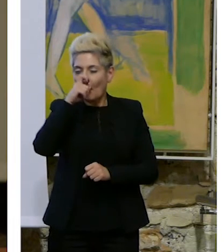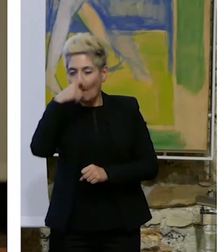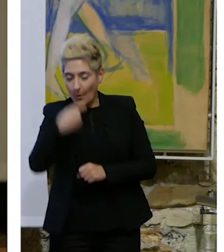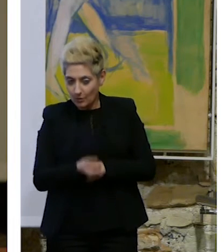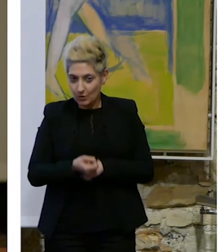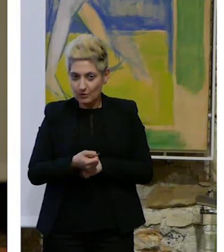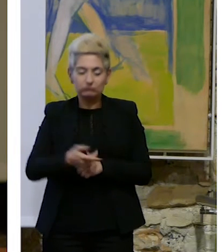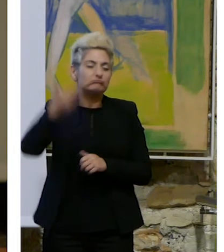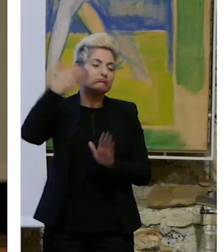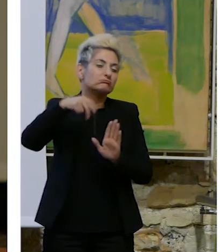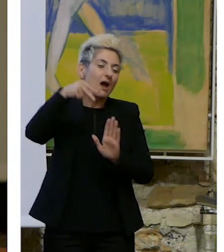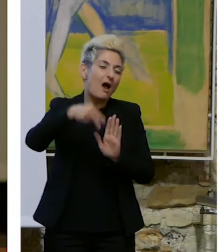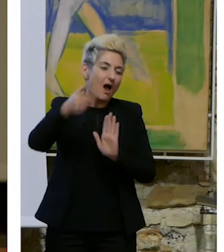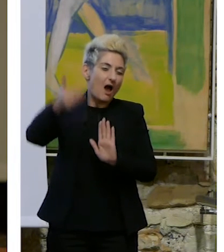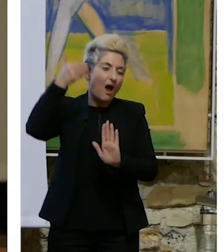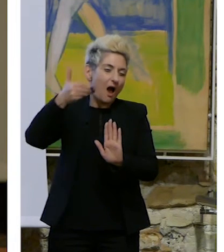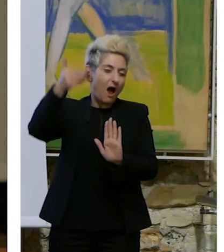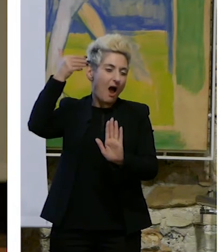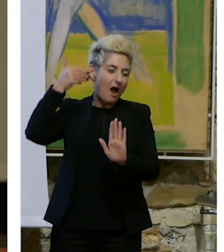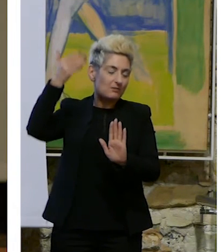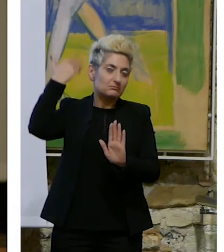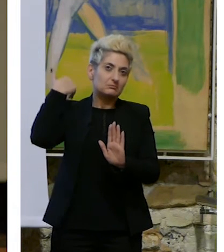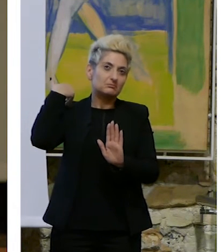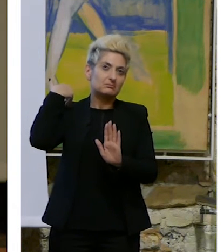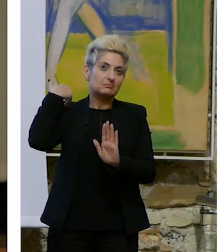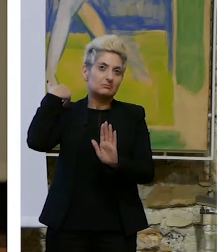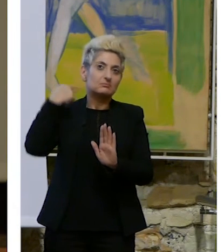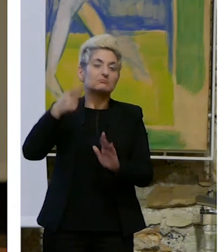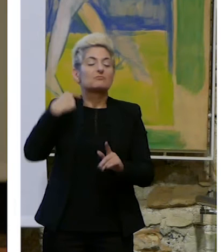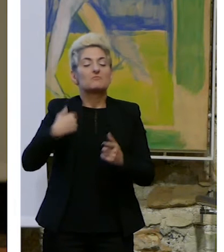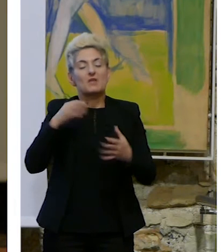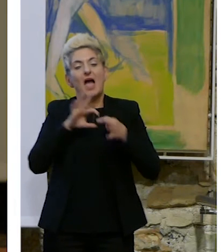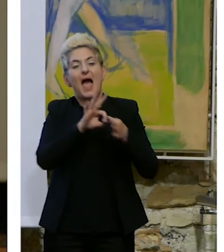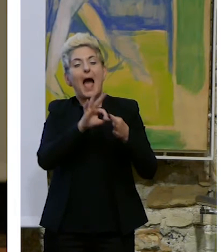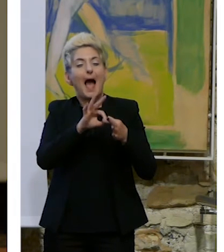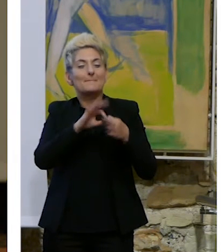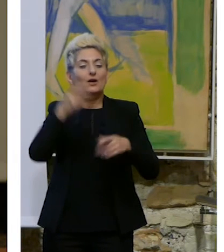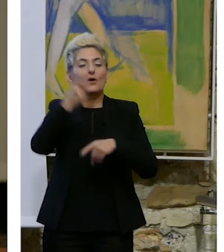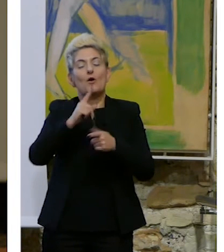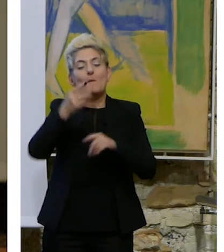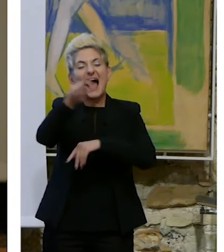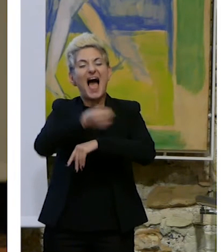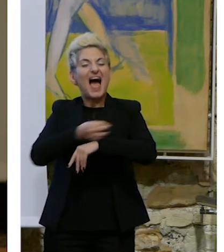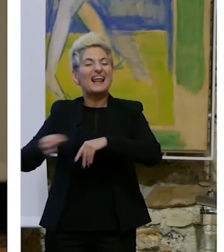Tantissimi anni fa, io ero amico di uno dei più potenti architetti cinesi.